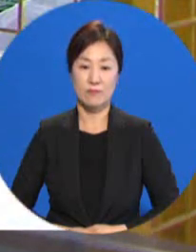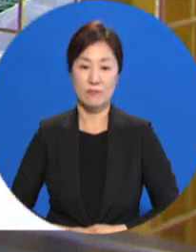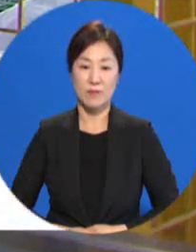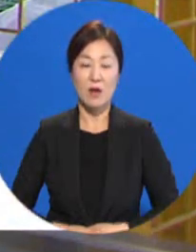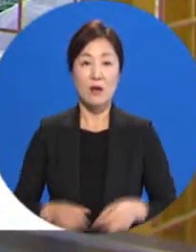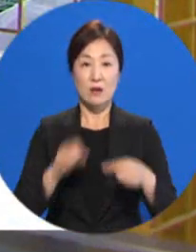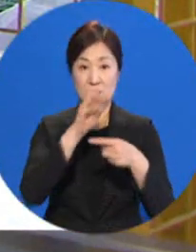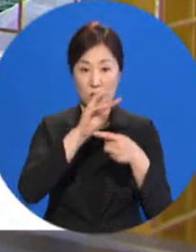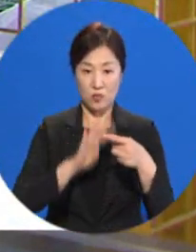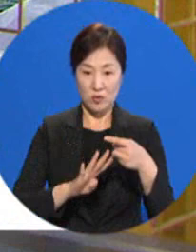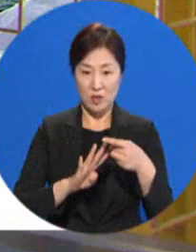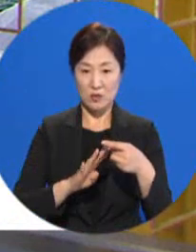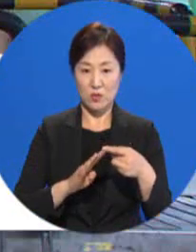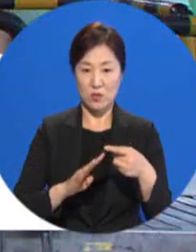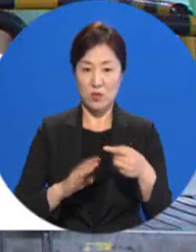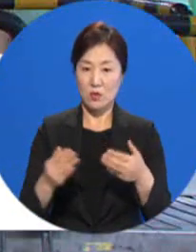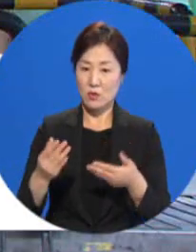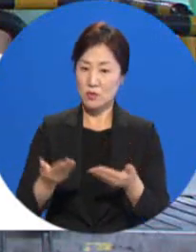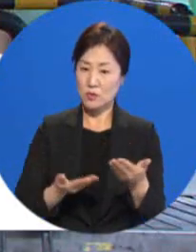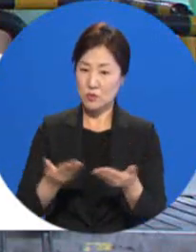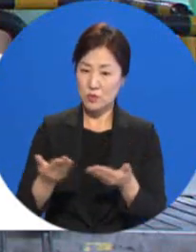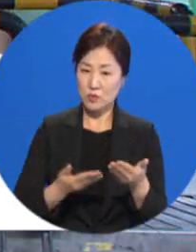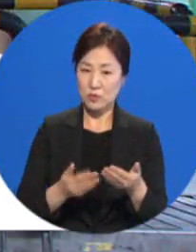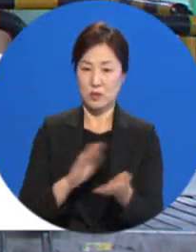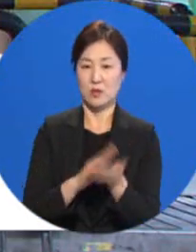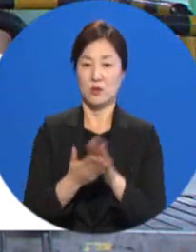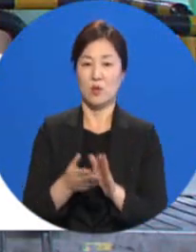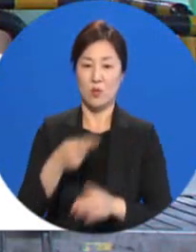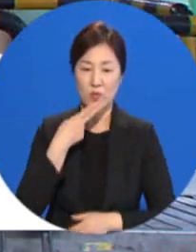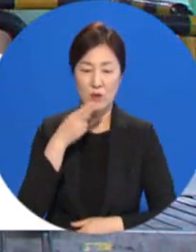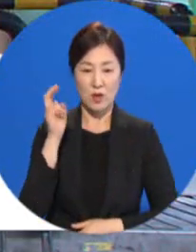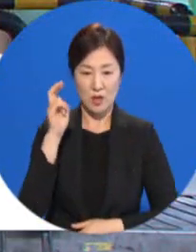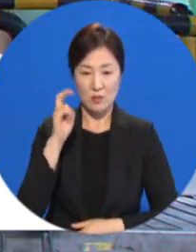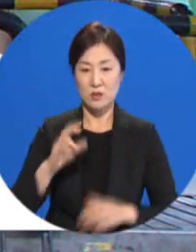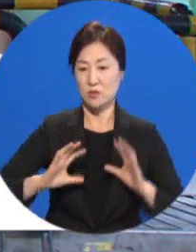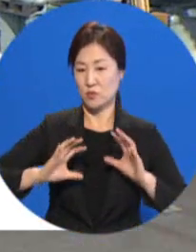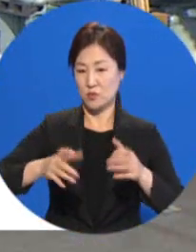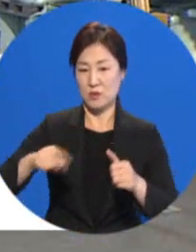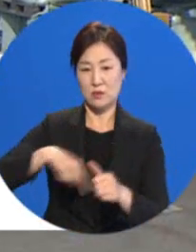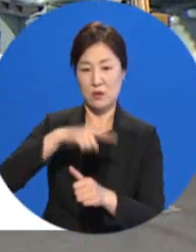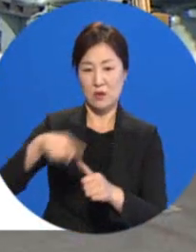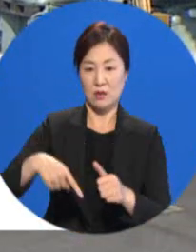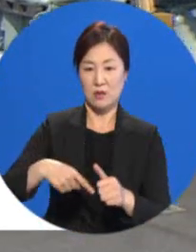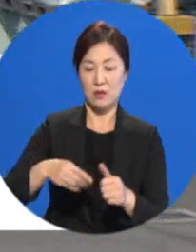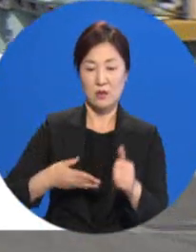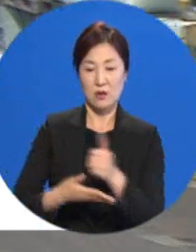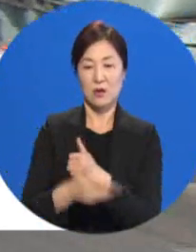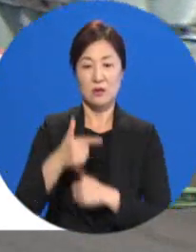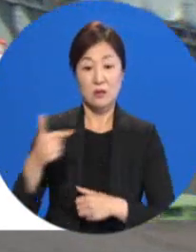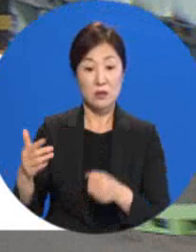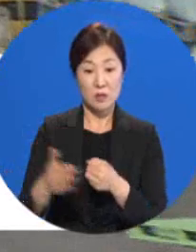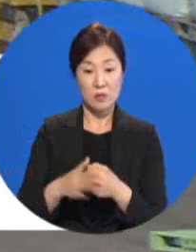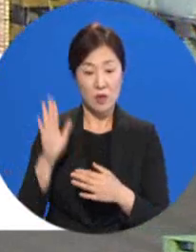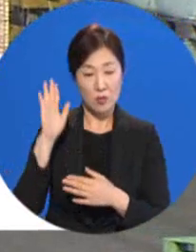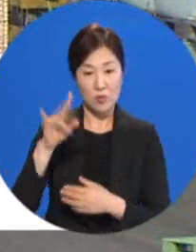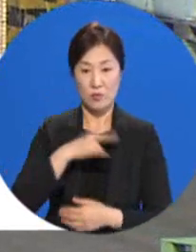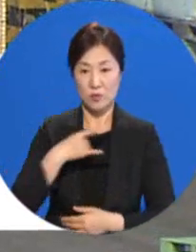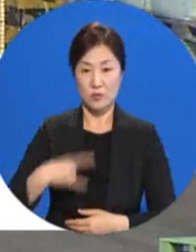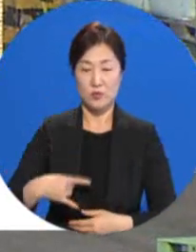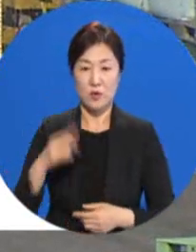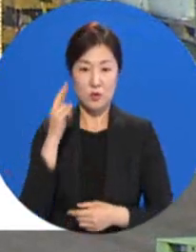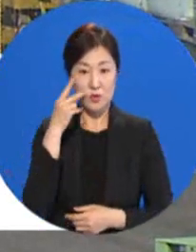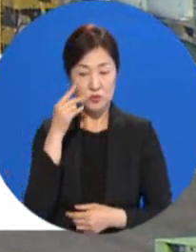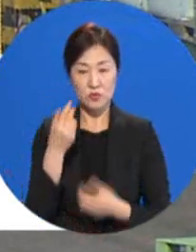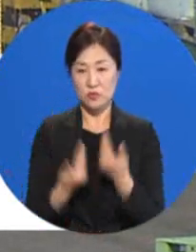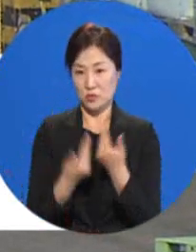것으로 예상되나 현재는 국제 정세가 가장 큰 영향을 미치고 있기 때문에 당분간 미국과 중국의 무역 분쟁 추이를